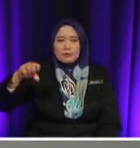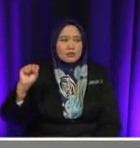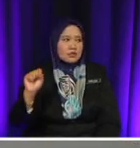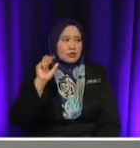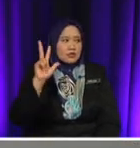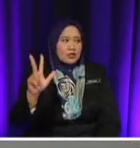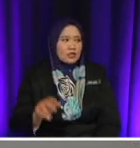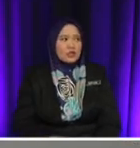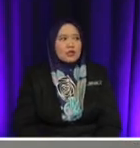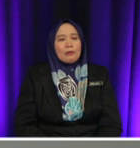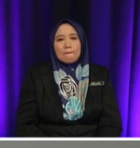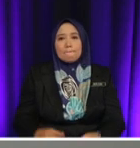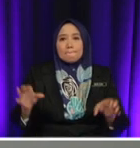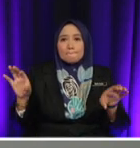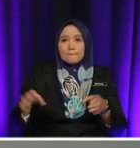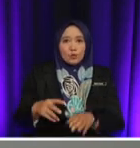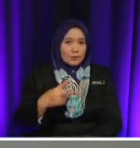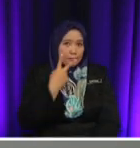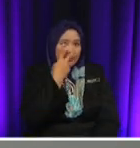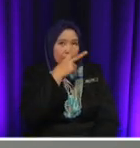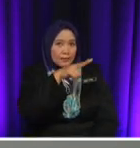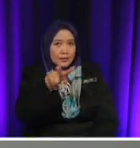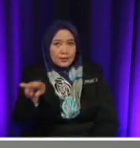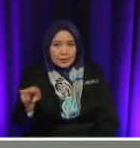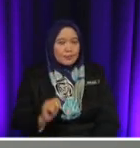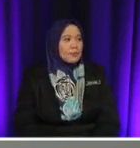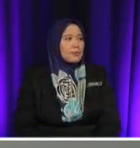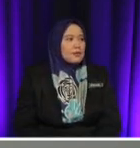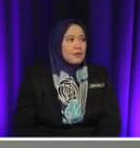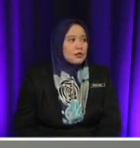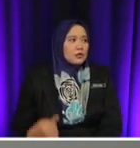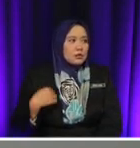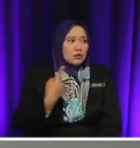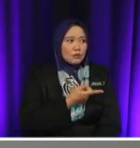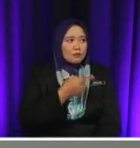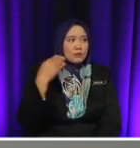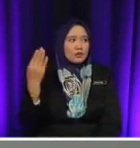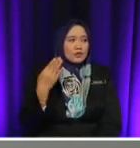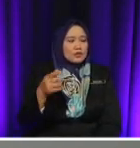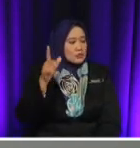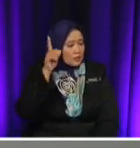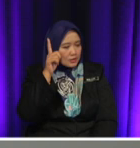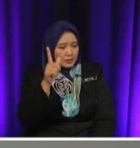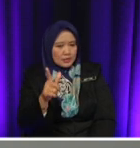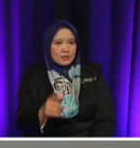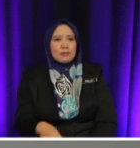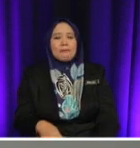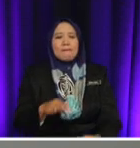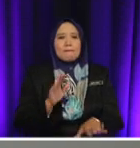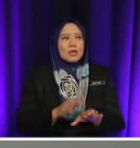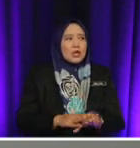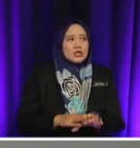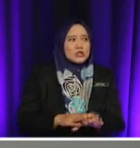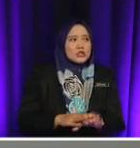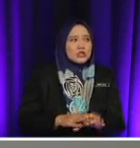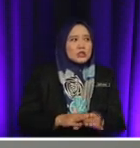daripada gambar rajah ataupun maklumat yang diperolehi daripada gambar rajah tersebut memberikan gambaran